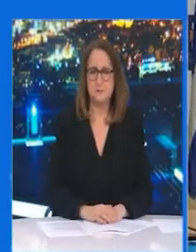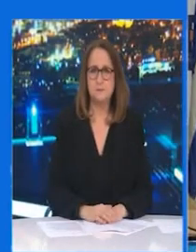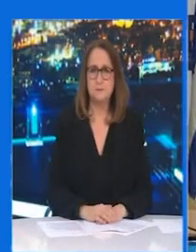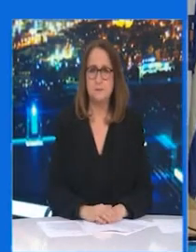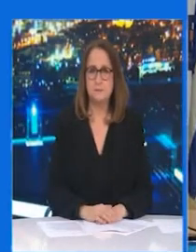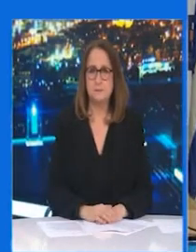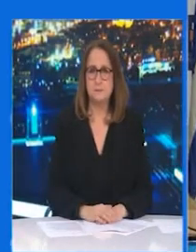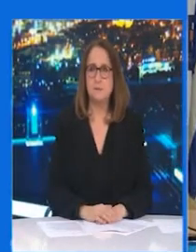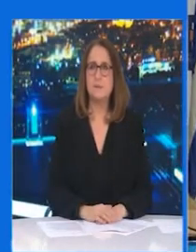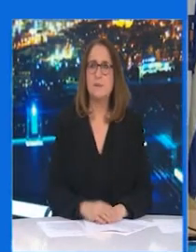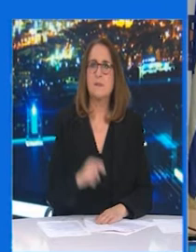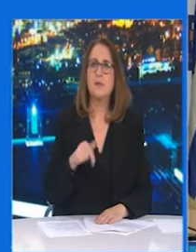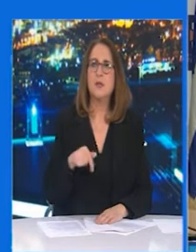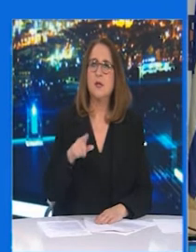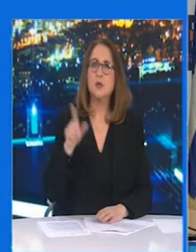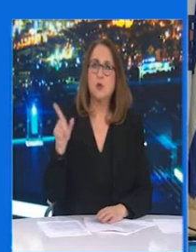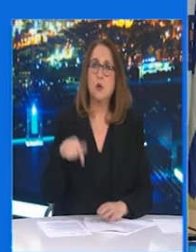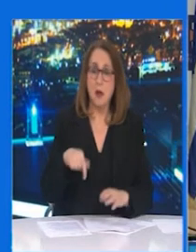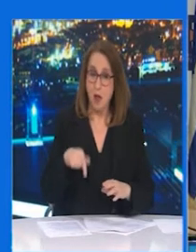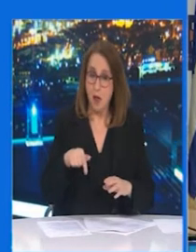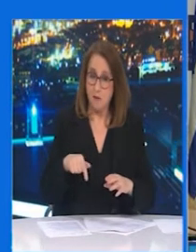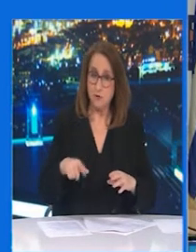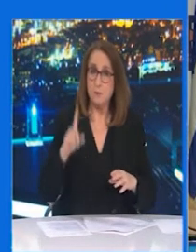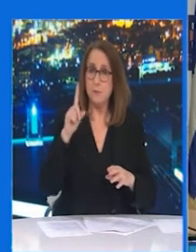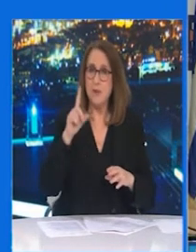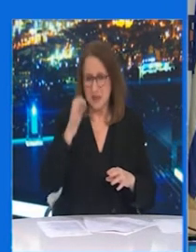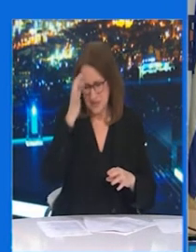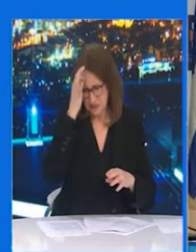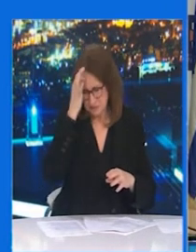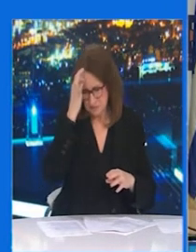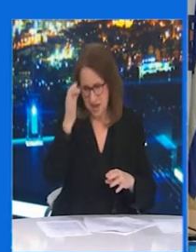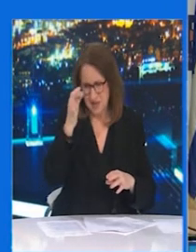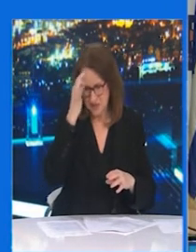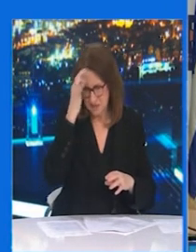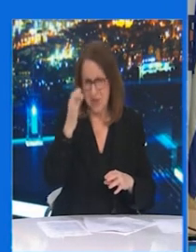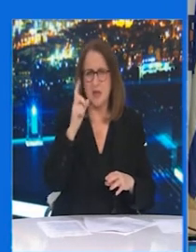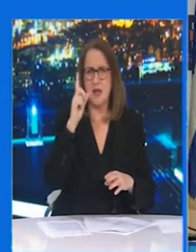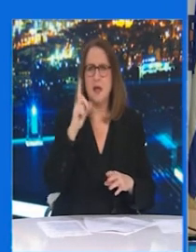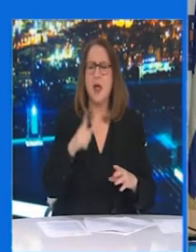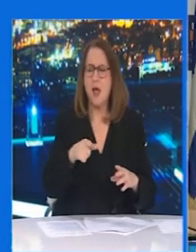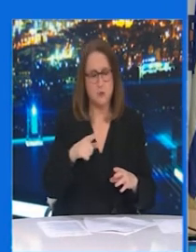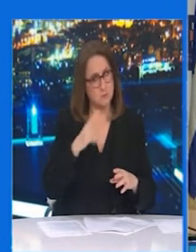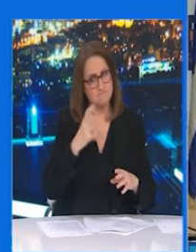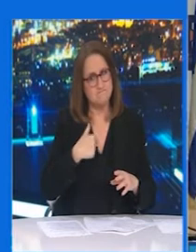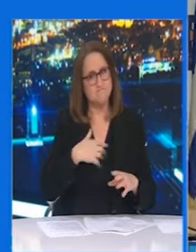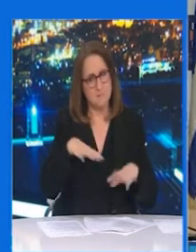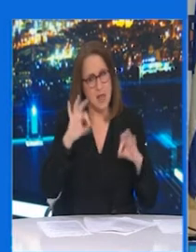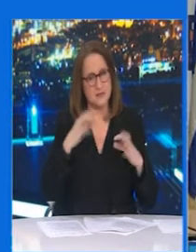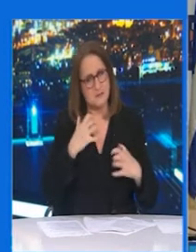Η ειδική προσοχή έχει επισύρει μία σπάνια οντότητα η οποία